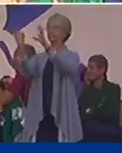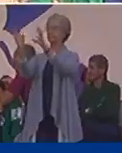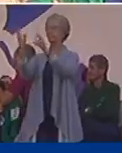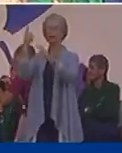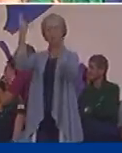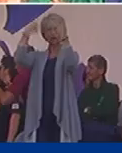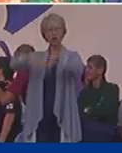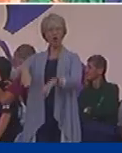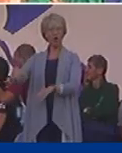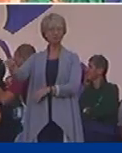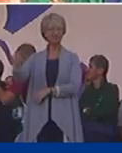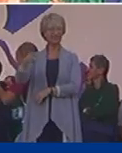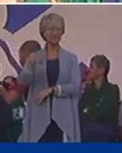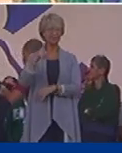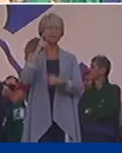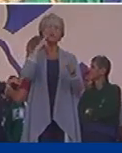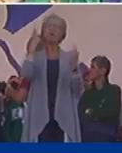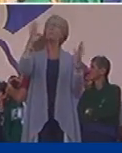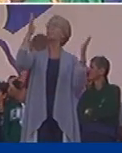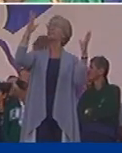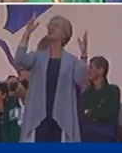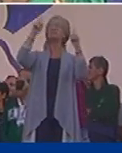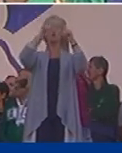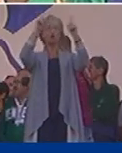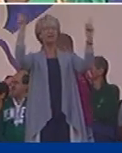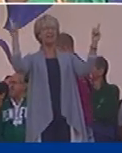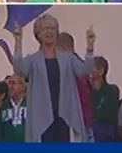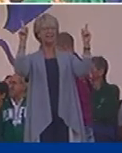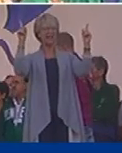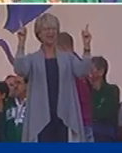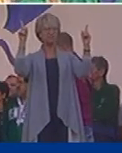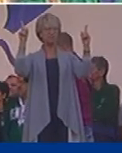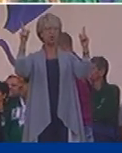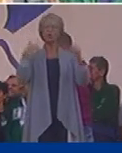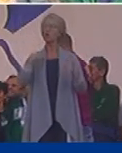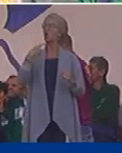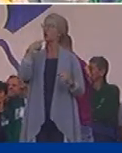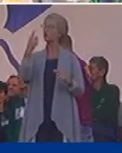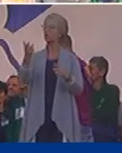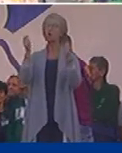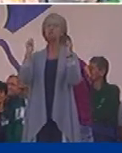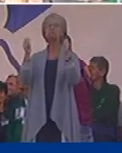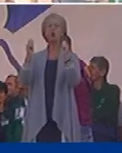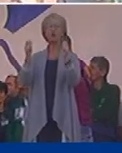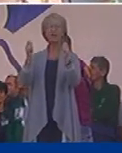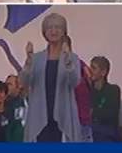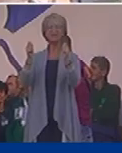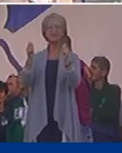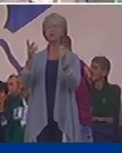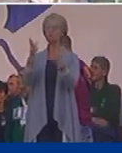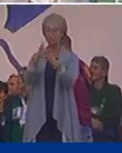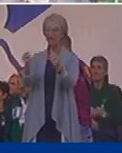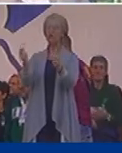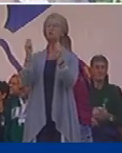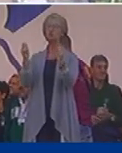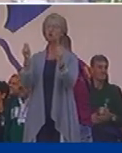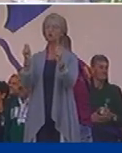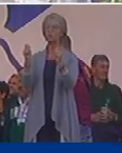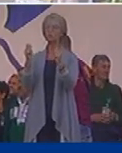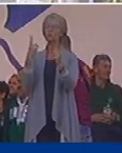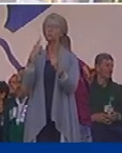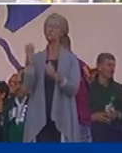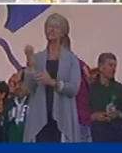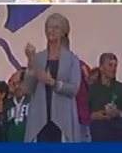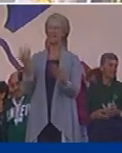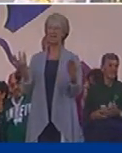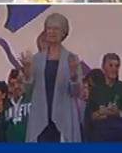stanotte dopo le previsioni del tempo. Abbiamo, e lo dico da giornalista, fra i giornalisti più servi che